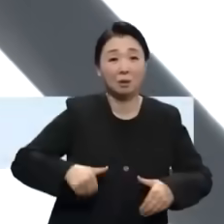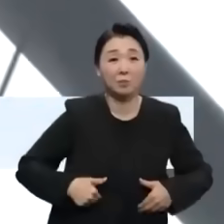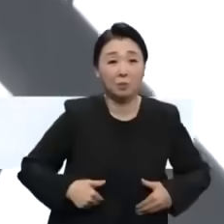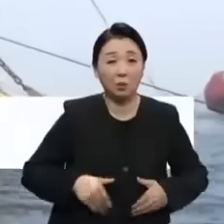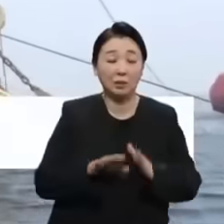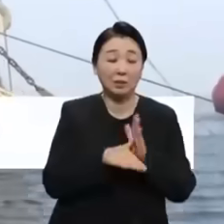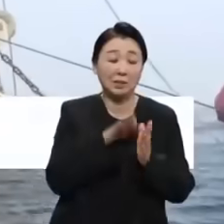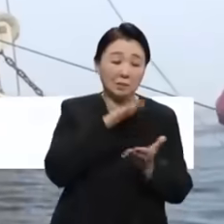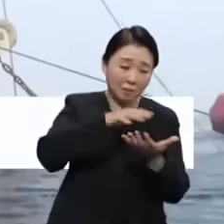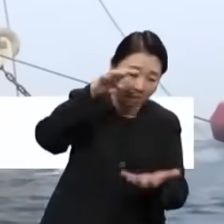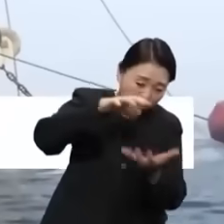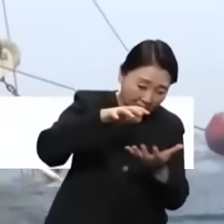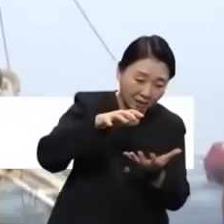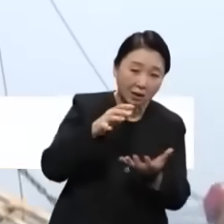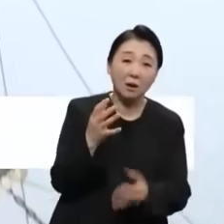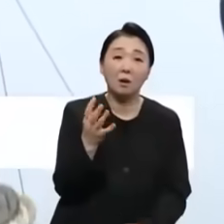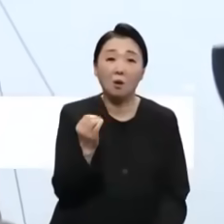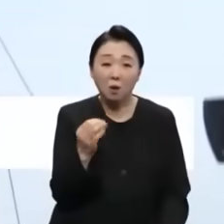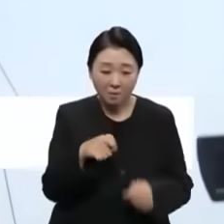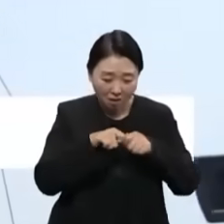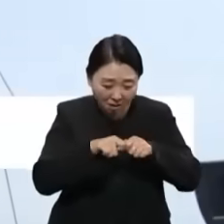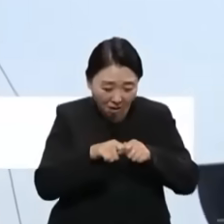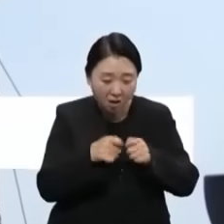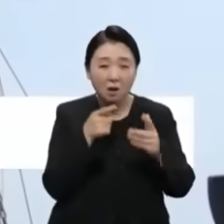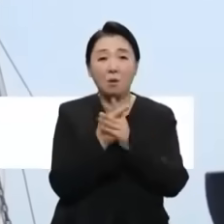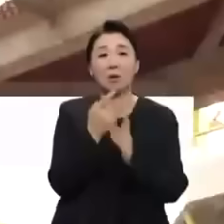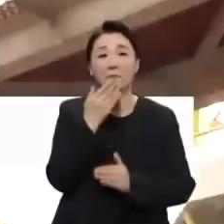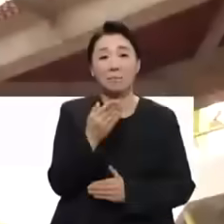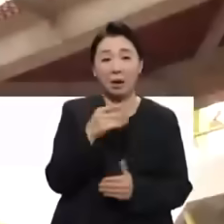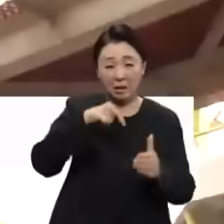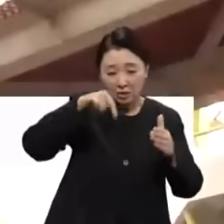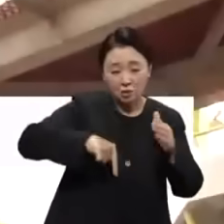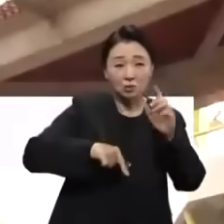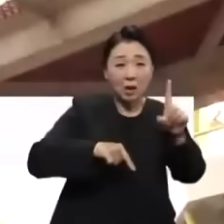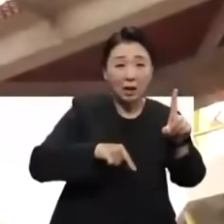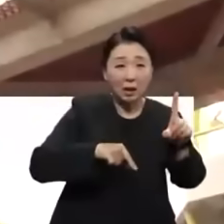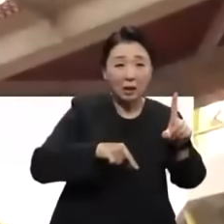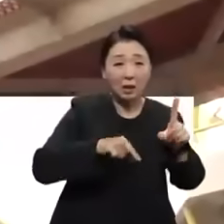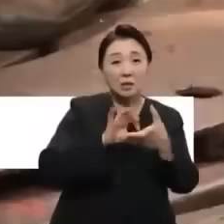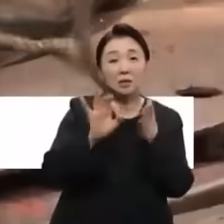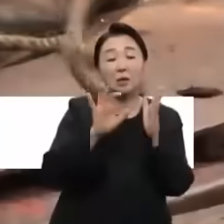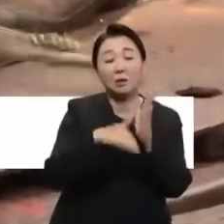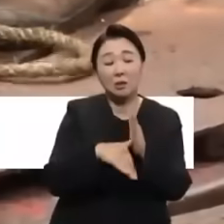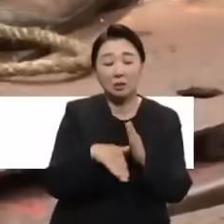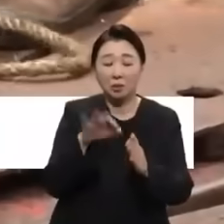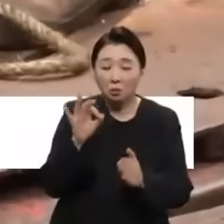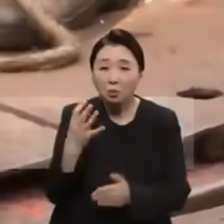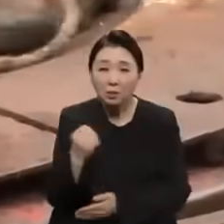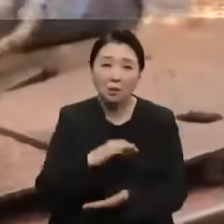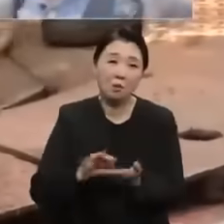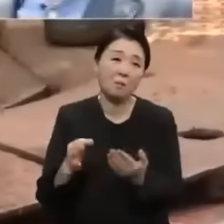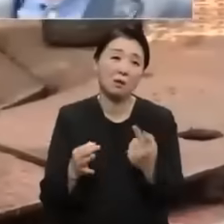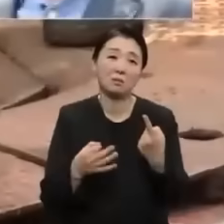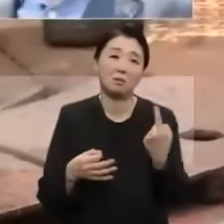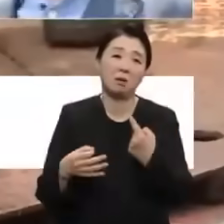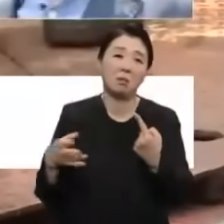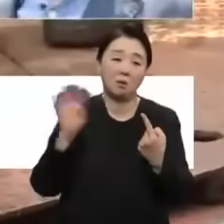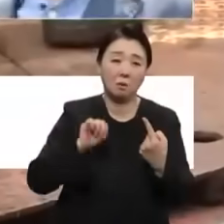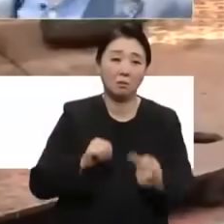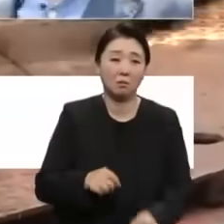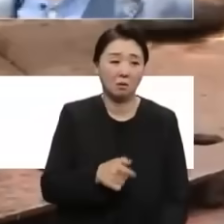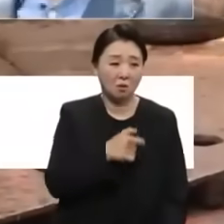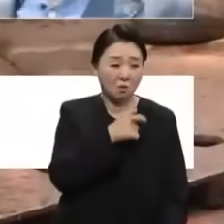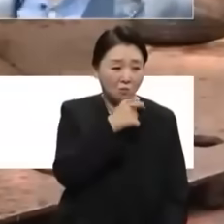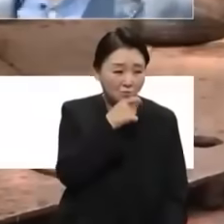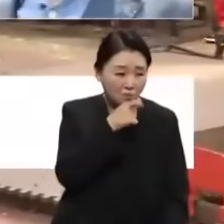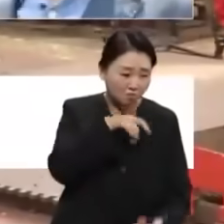실제 매장량 등 구체적인 정보를 알 수 있습니다 시추공 한 개를 뚫는데 1천억 원 넘게 돈이 들어갑니다 물로 채워져 있을